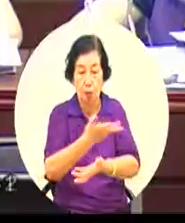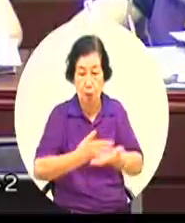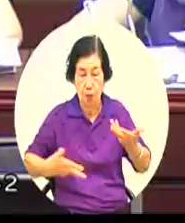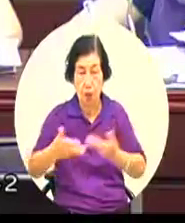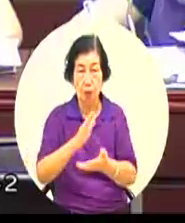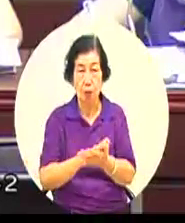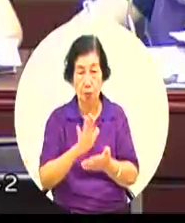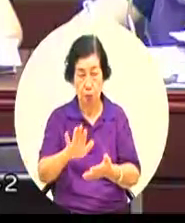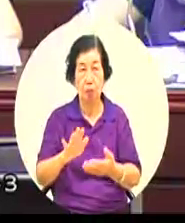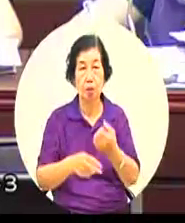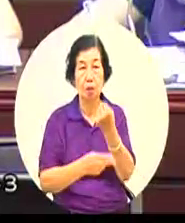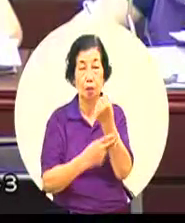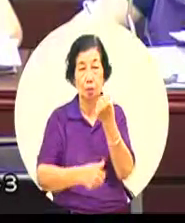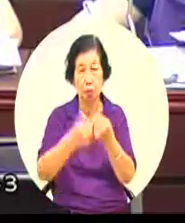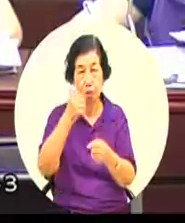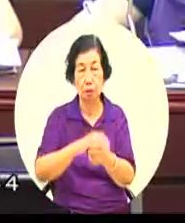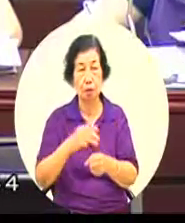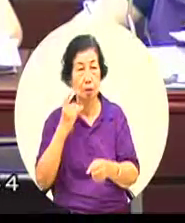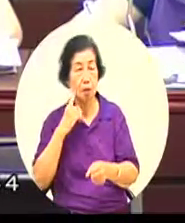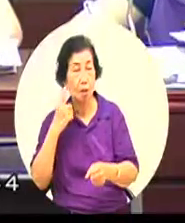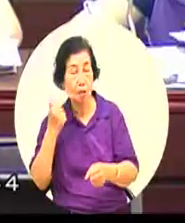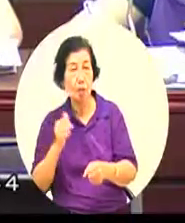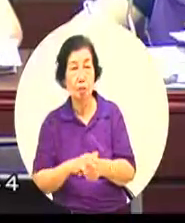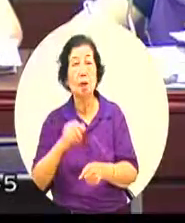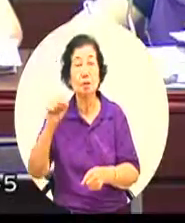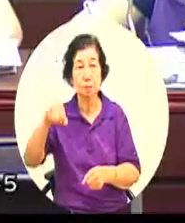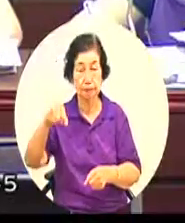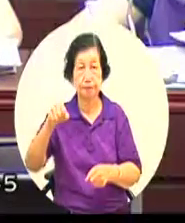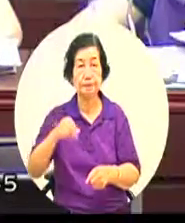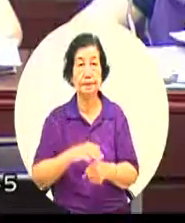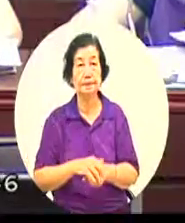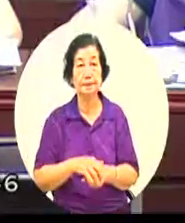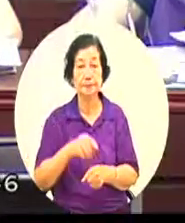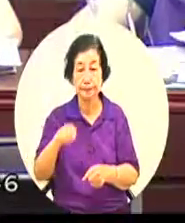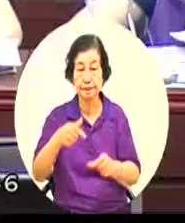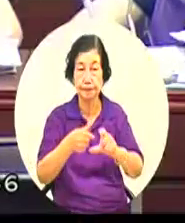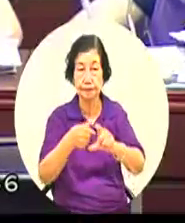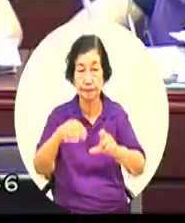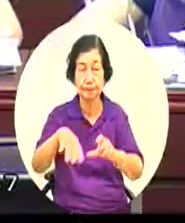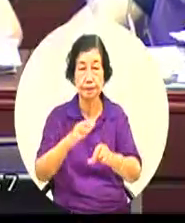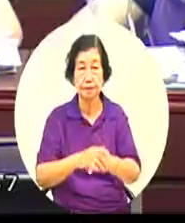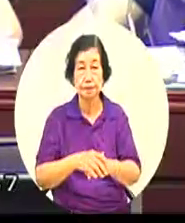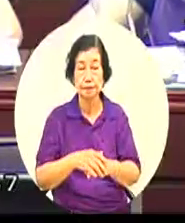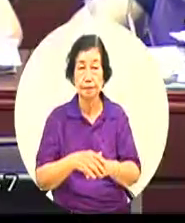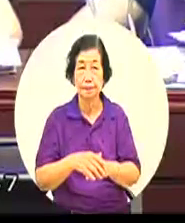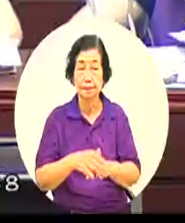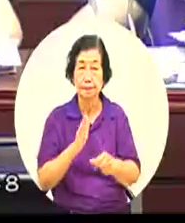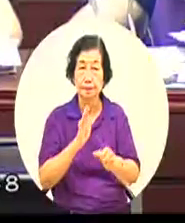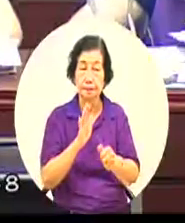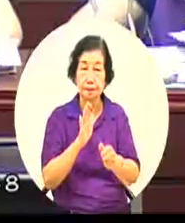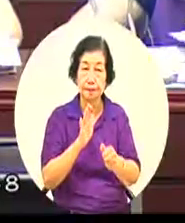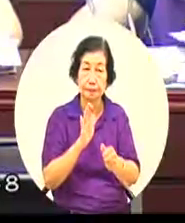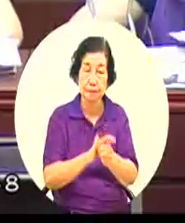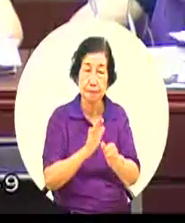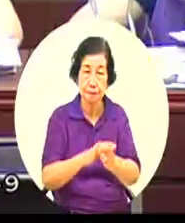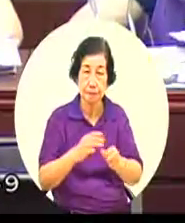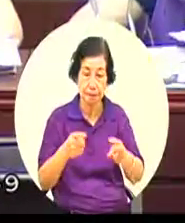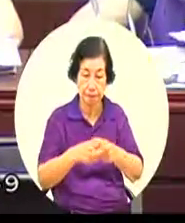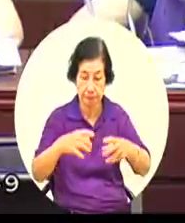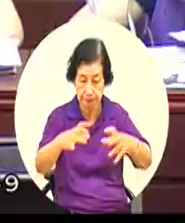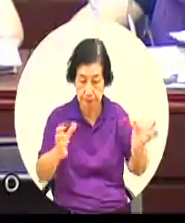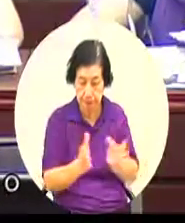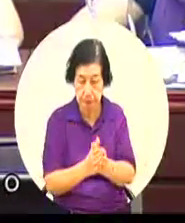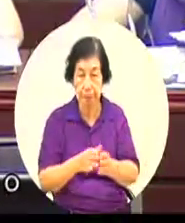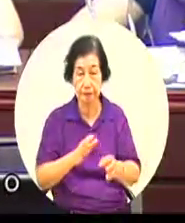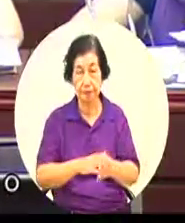立场嘛，赞成，家长也赞成。那这些区域可以的话，我们就会形成一个小组去跟了，真的跟地方沟通，形成好